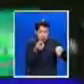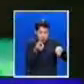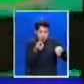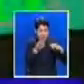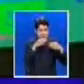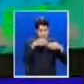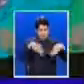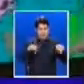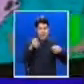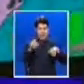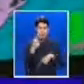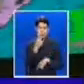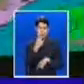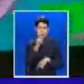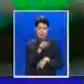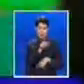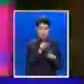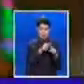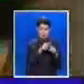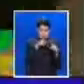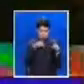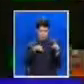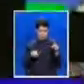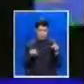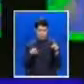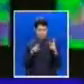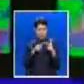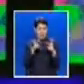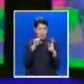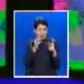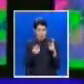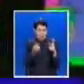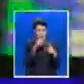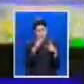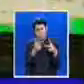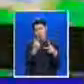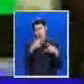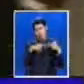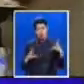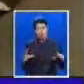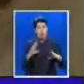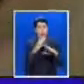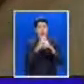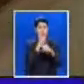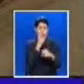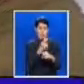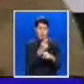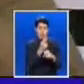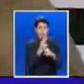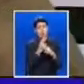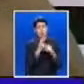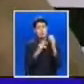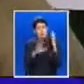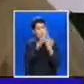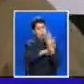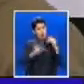งครับแล้วก็อ่างทับสะเหลานะครับในส่วนนี้เนี่ยภาพรวมทั่วไปถ้าดูถึงโ